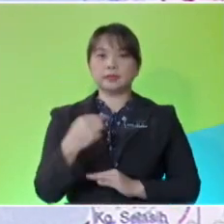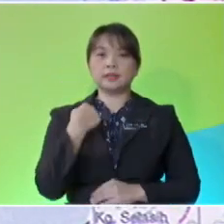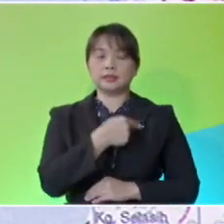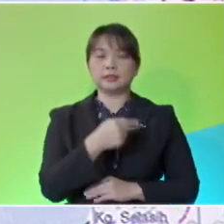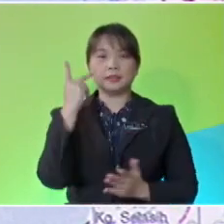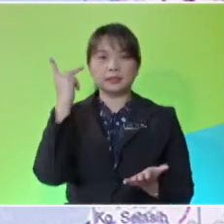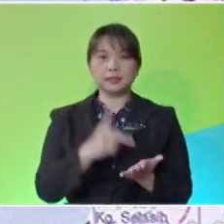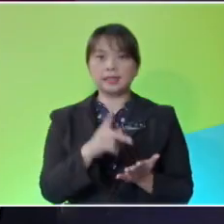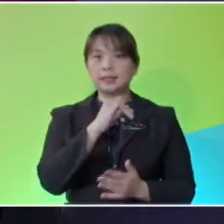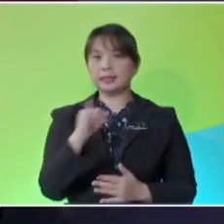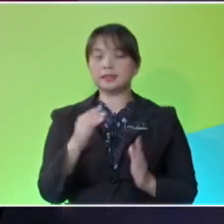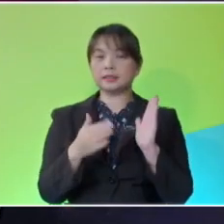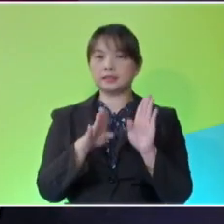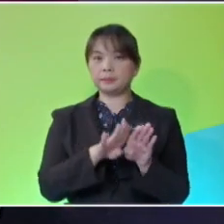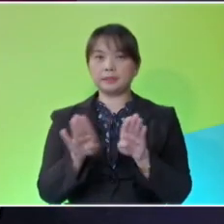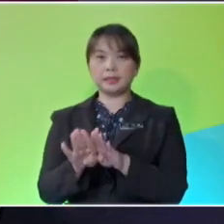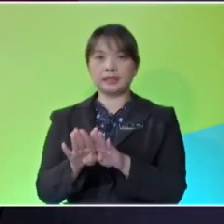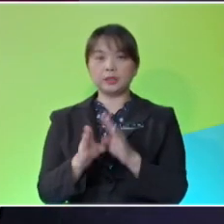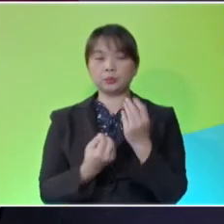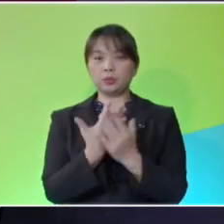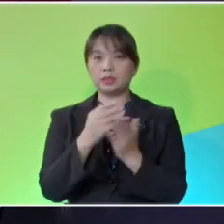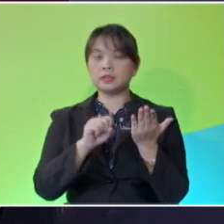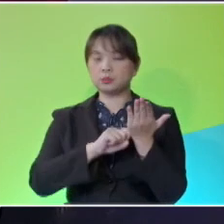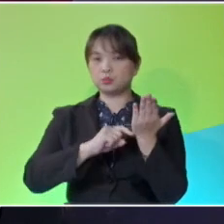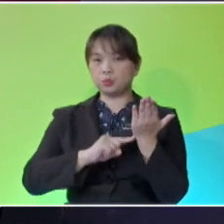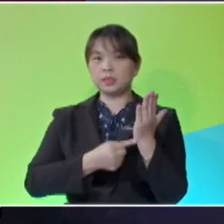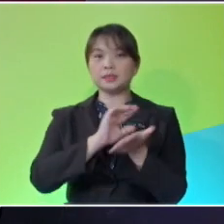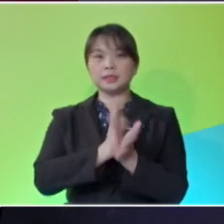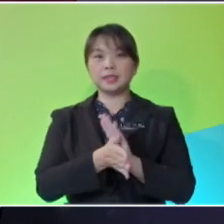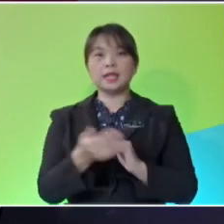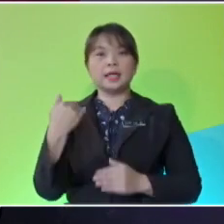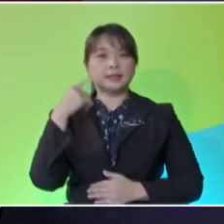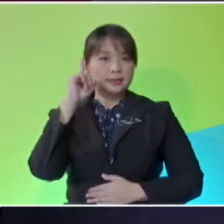tumbuhan semula Jadi Tanah Merah oke sekarang